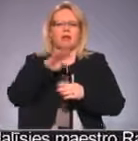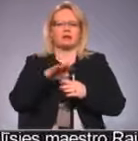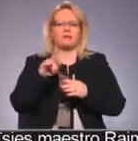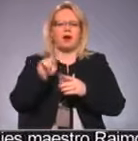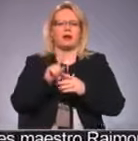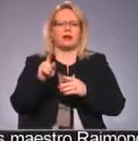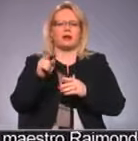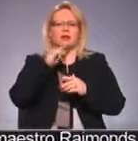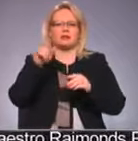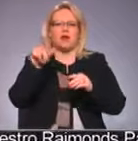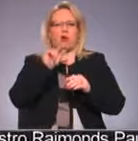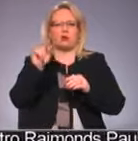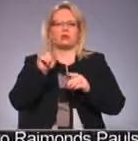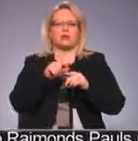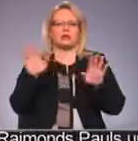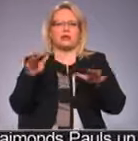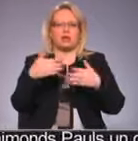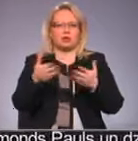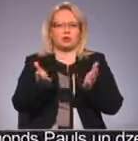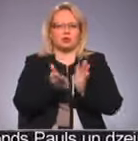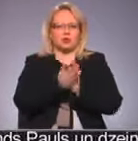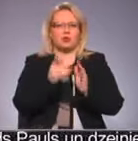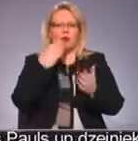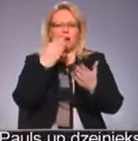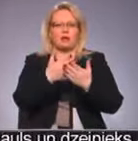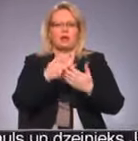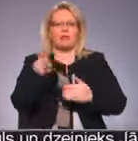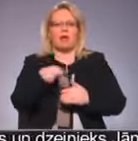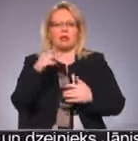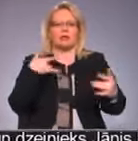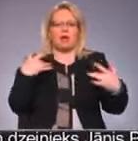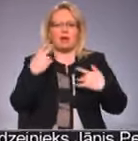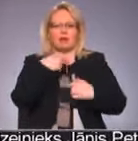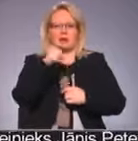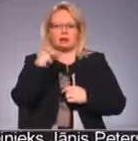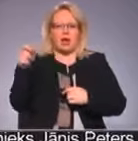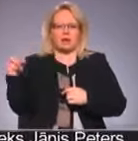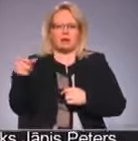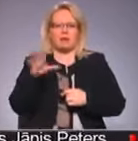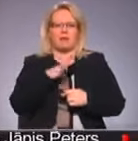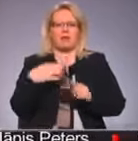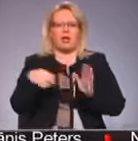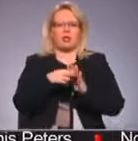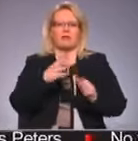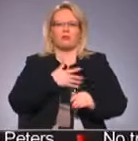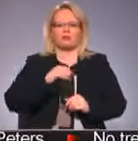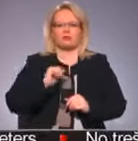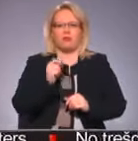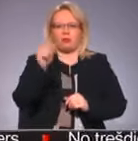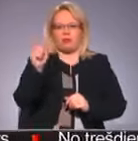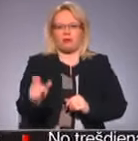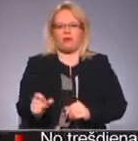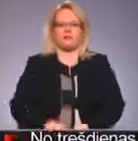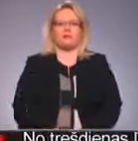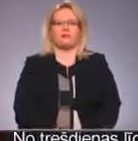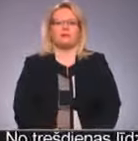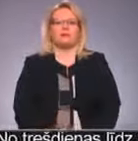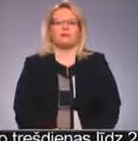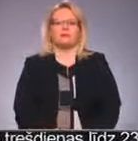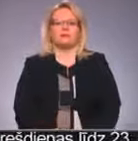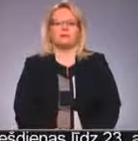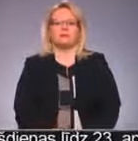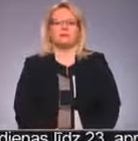ligzdu, mikroblogošanas vietnē Twitter komentē Dailes teātra skatītāji. Pirmizrādē pabija arī mūsu kolēģe Anete Lesīte.